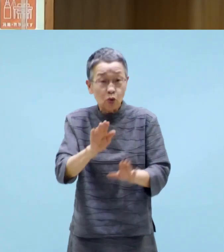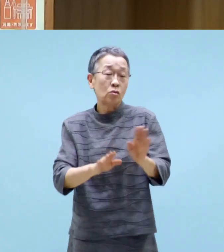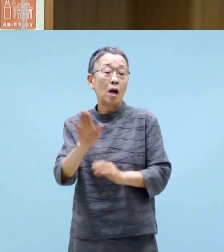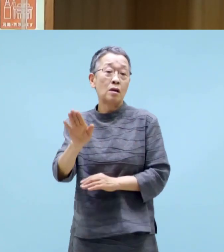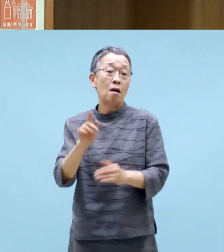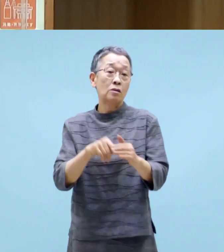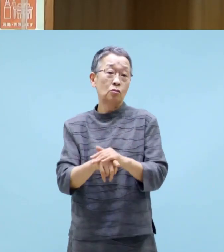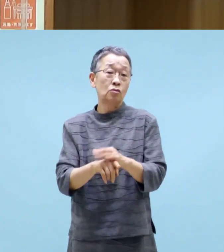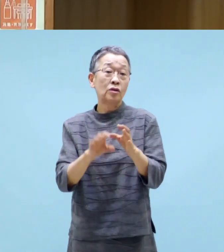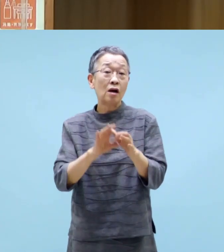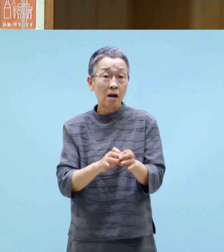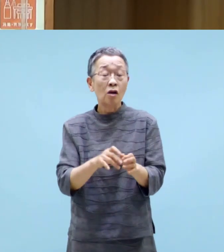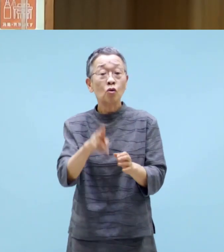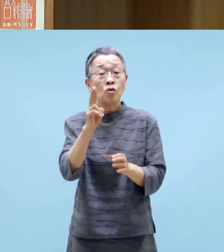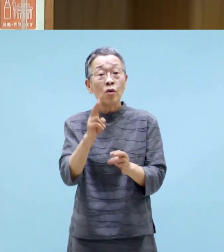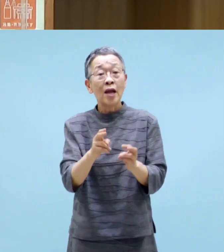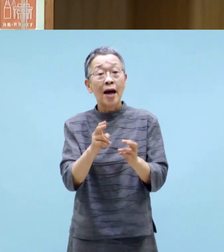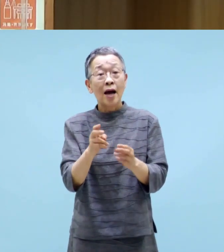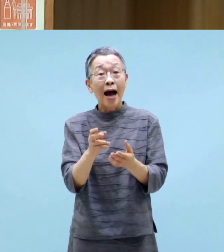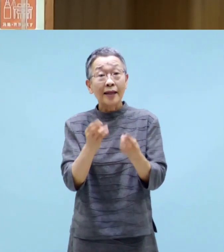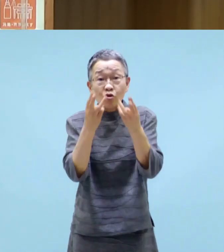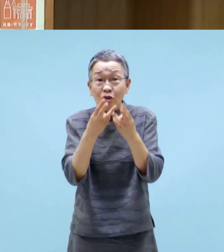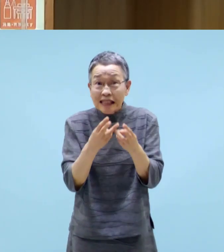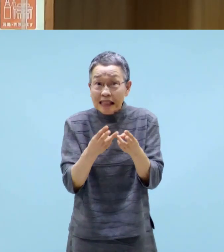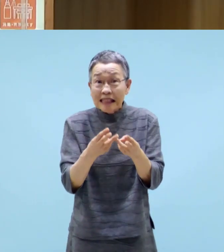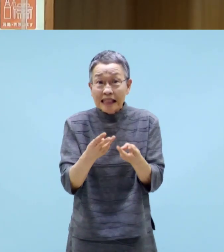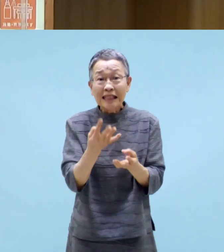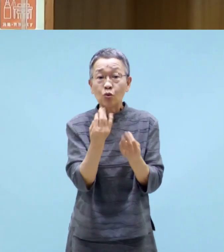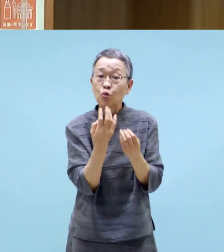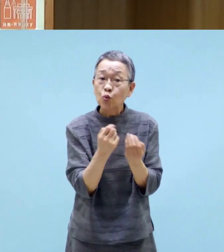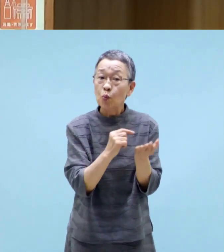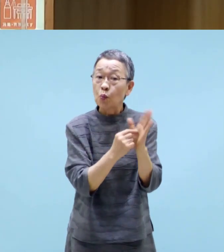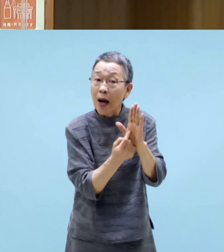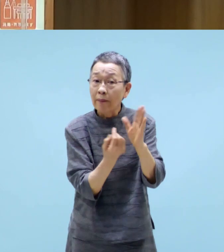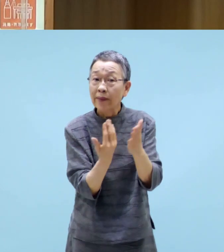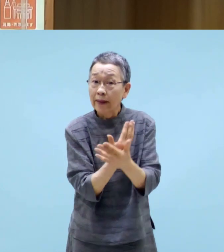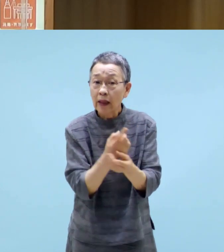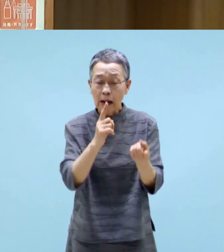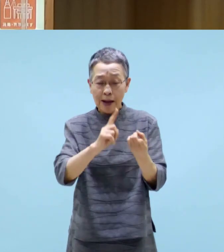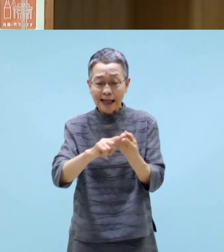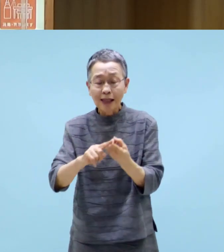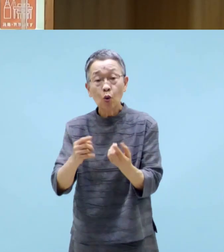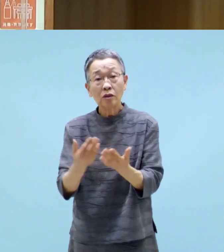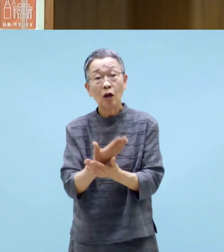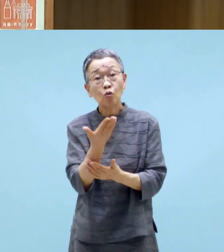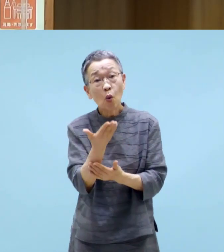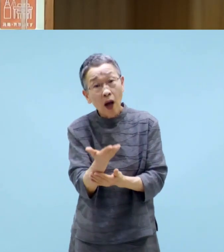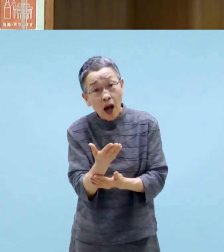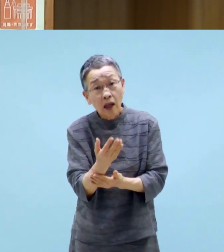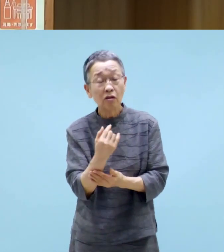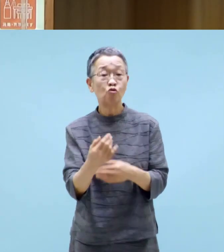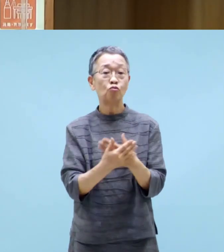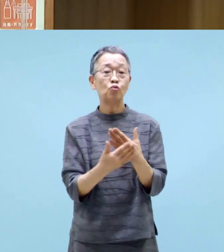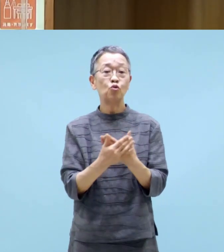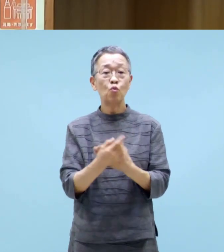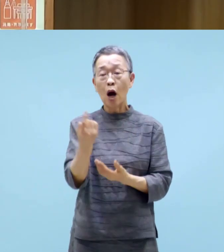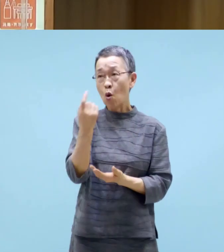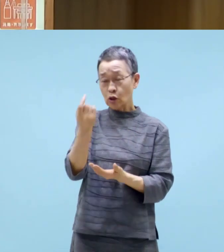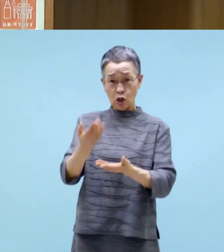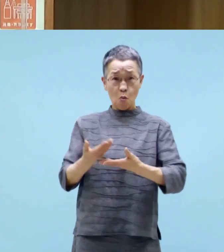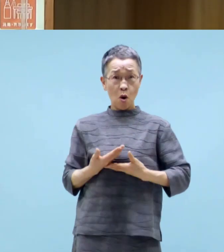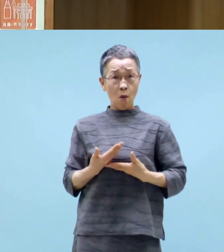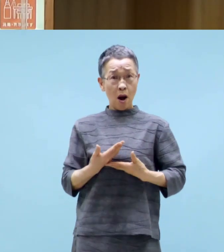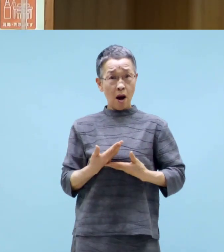う状況になったらあの対象になるのかっていうのをちょっとこう教えていただかないと、なかなか作戦